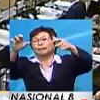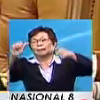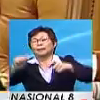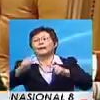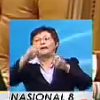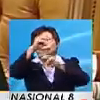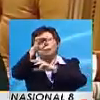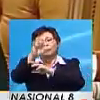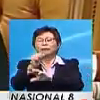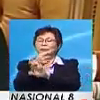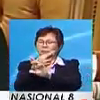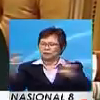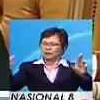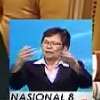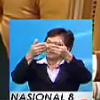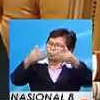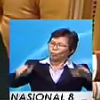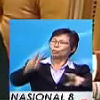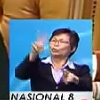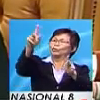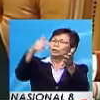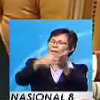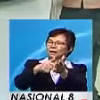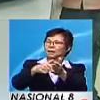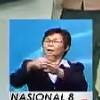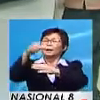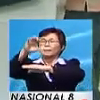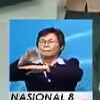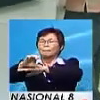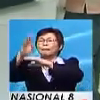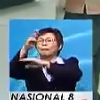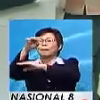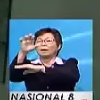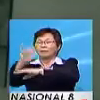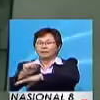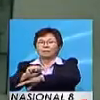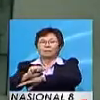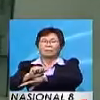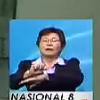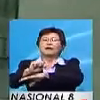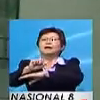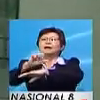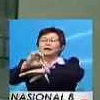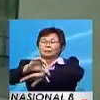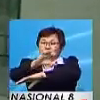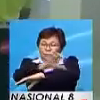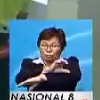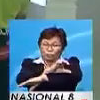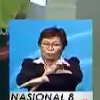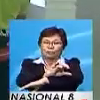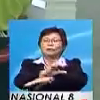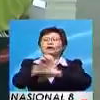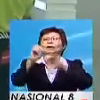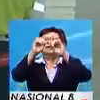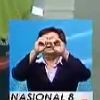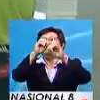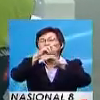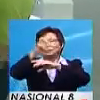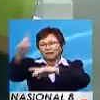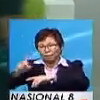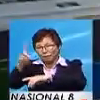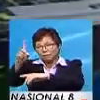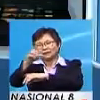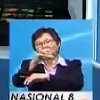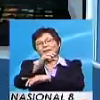Mara bersedia untuk membuka dua lagi Mara digital di angre mall Shah Alam Selangor dan Glow Mall amara